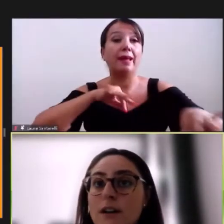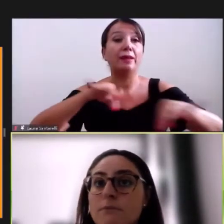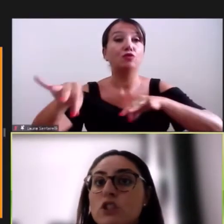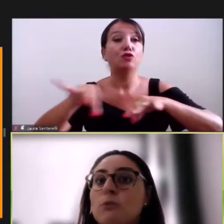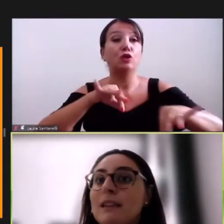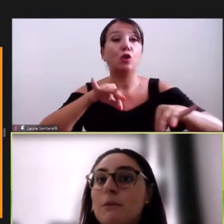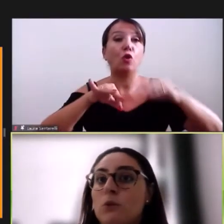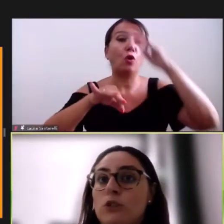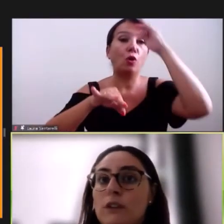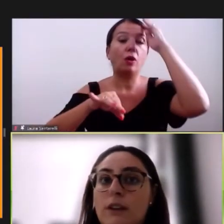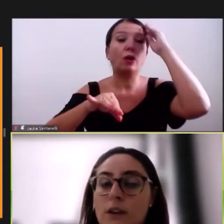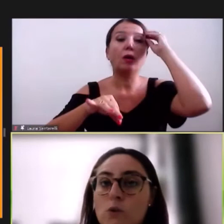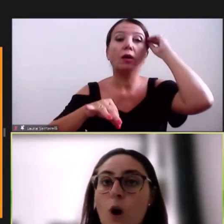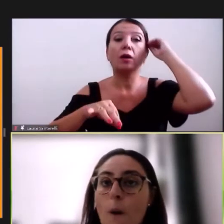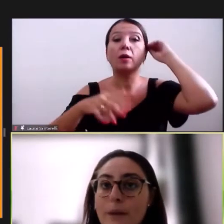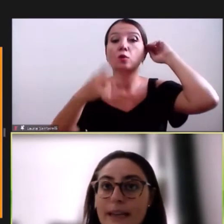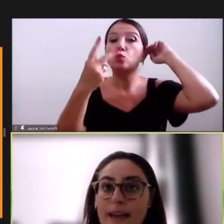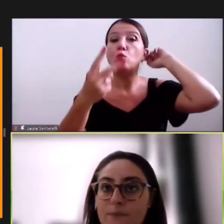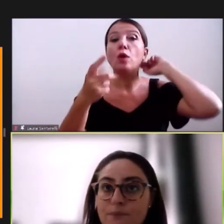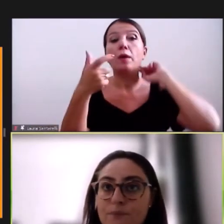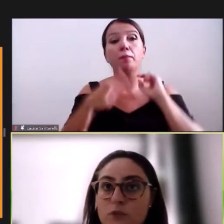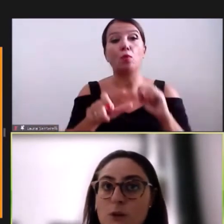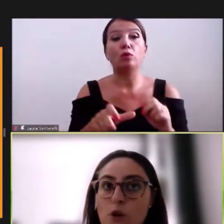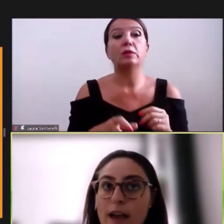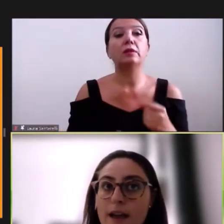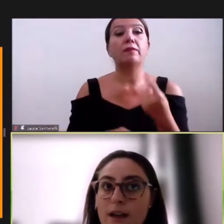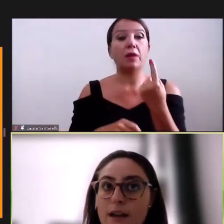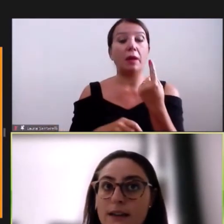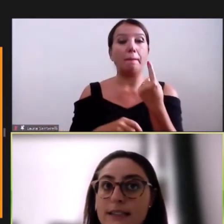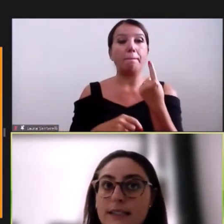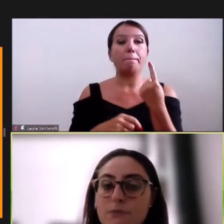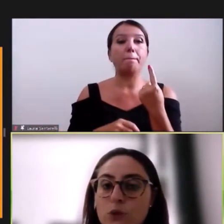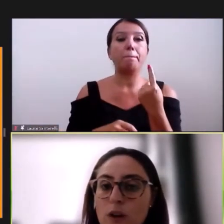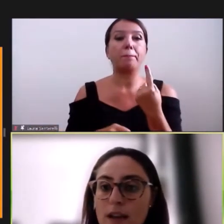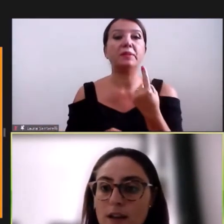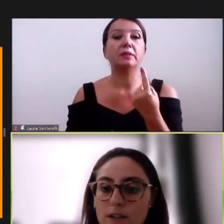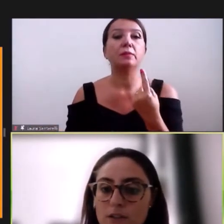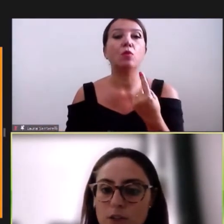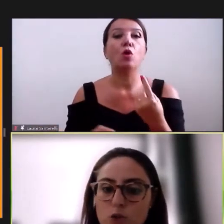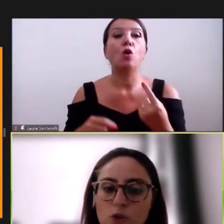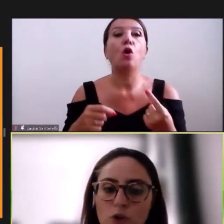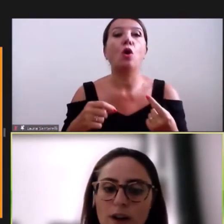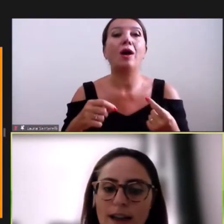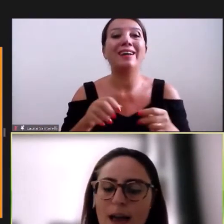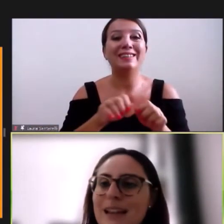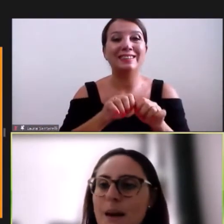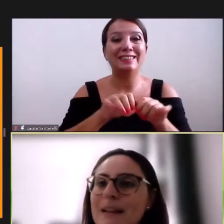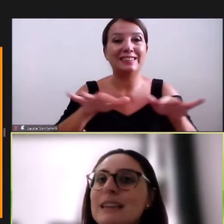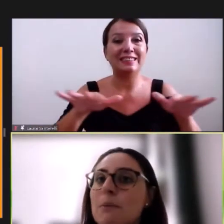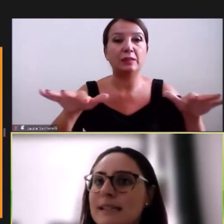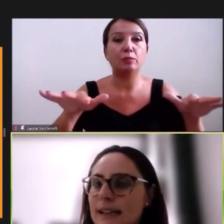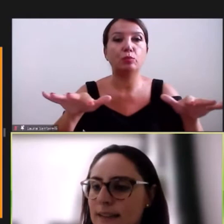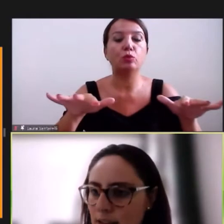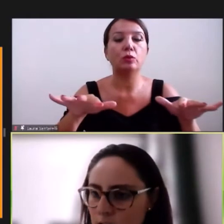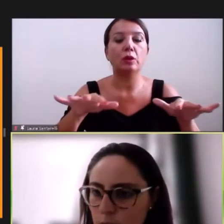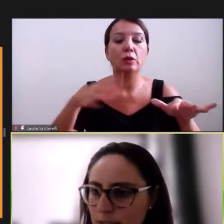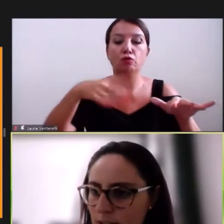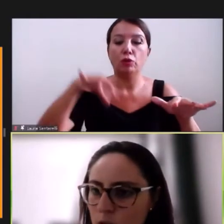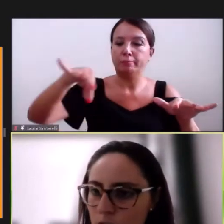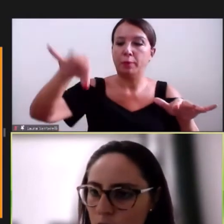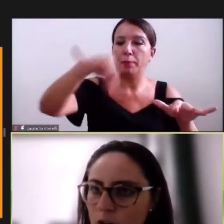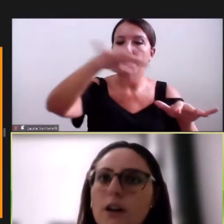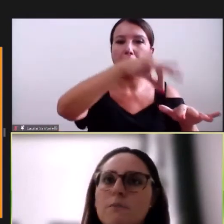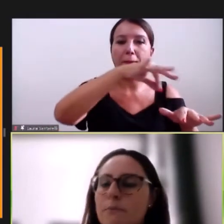strategico principalmente per due motivi. Uno, perché i distributori sono capillarmente presenti